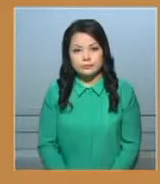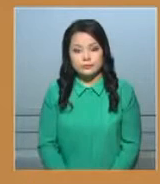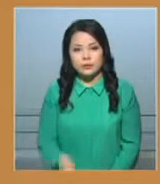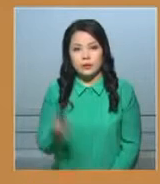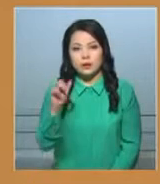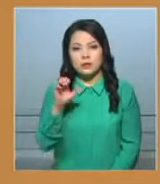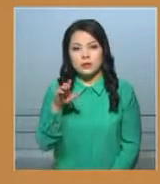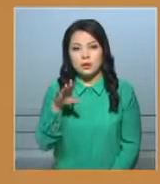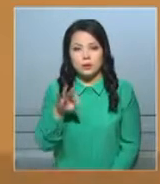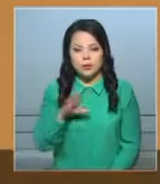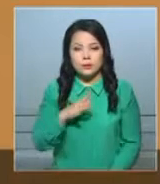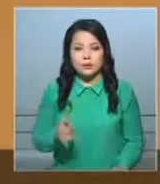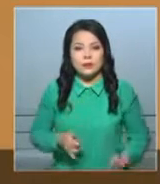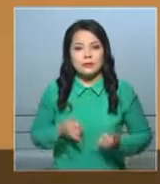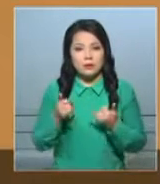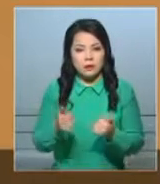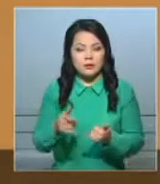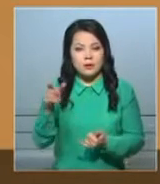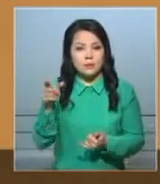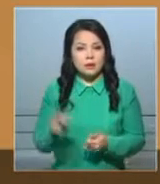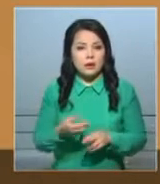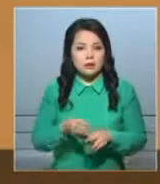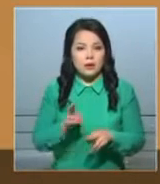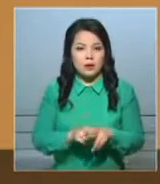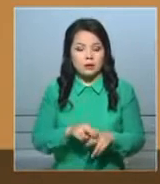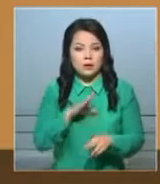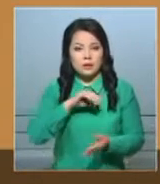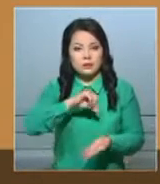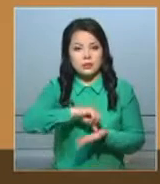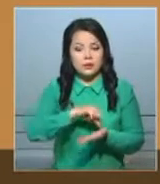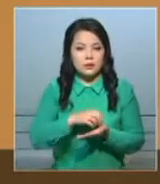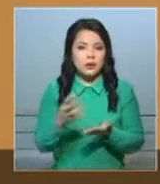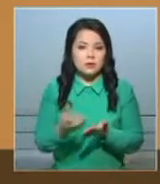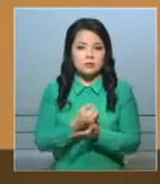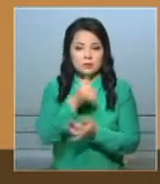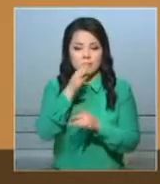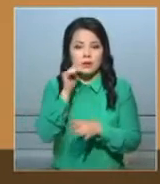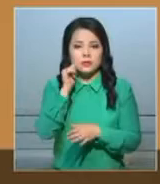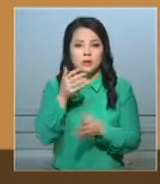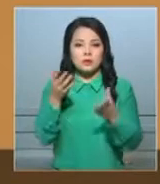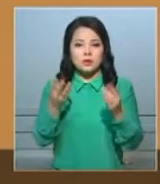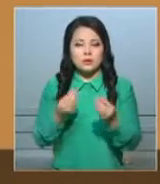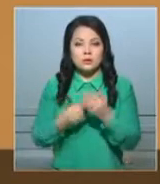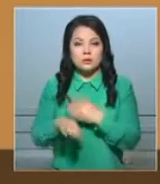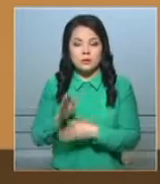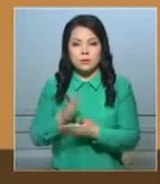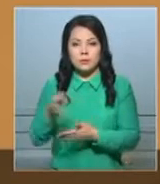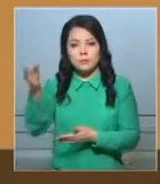Кастро мырза, Панамадағы кездесуімізде бүгін қол жеткізе алмаған келісімге ертең жетуіміз мүмкін дегенді